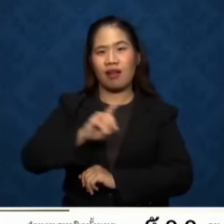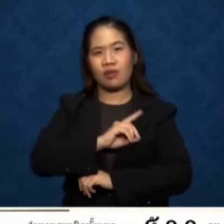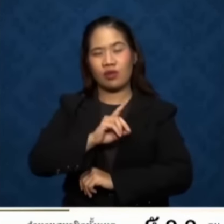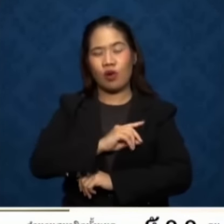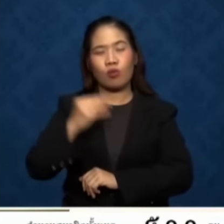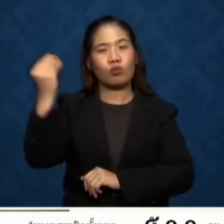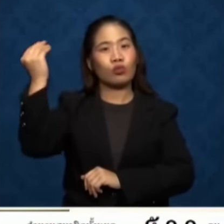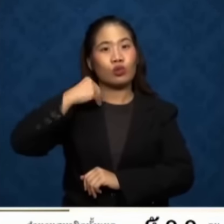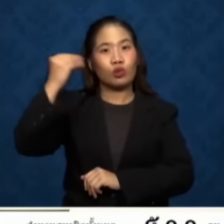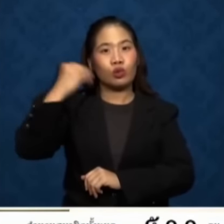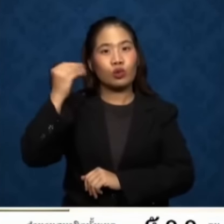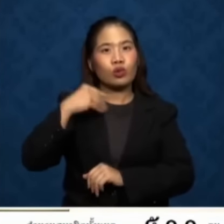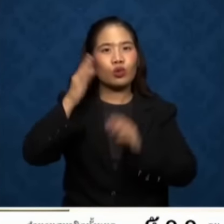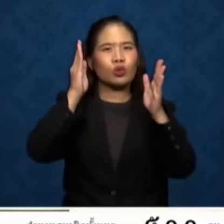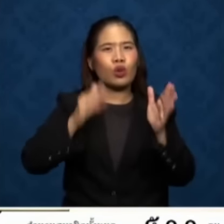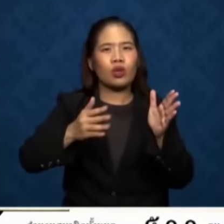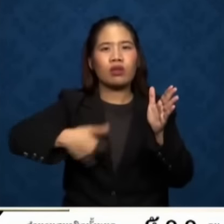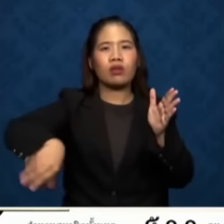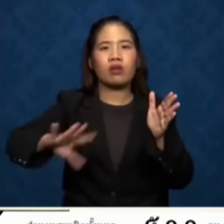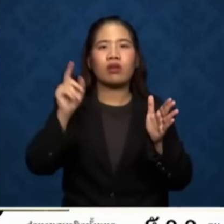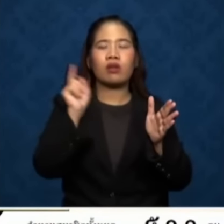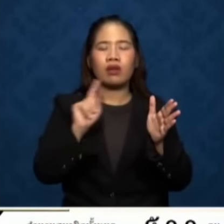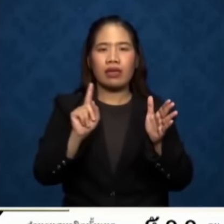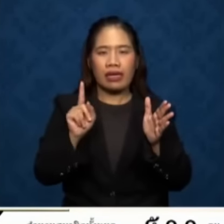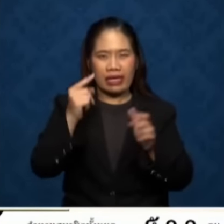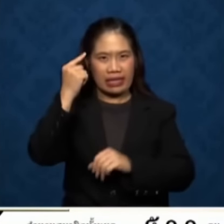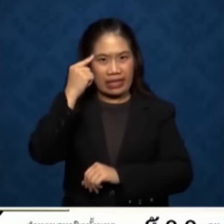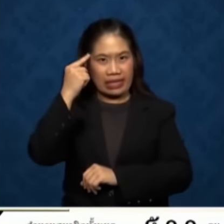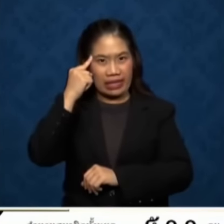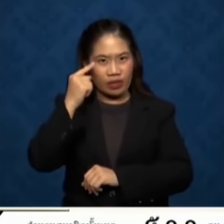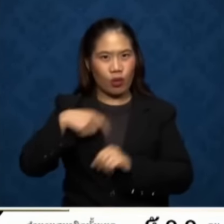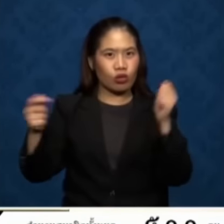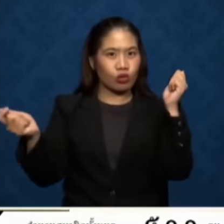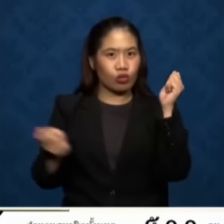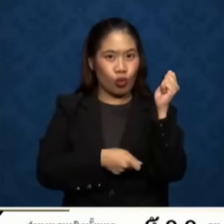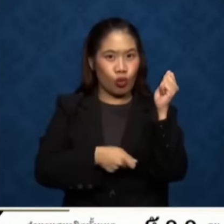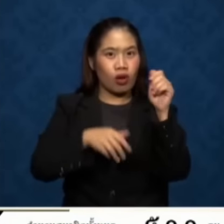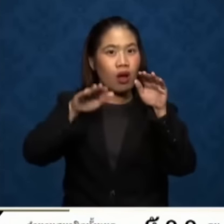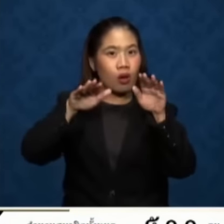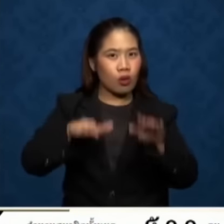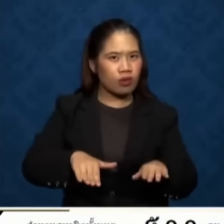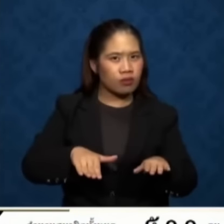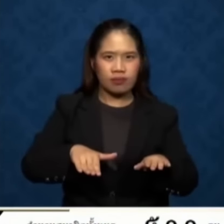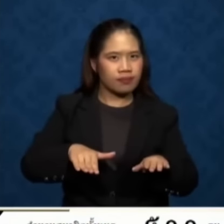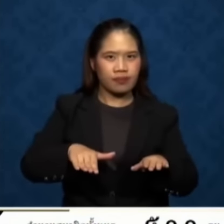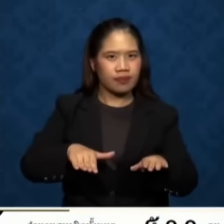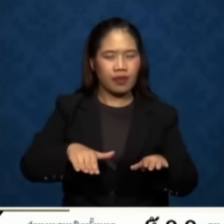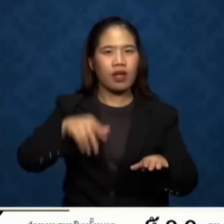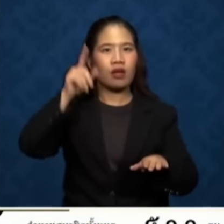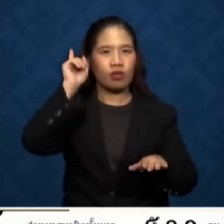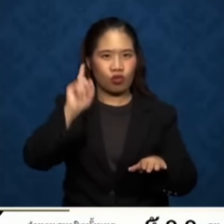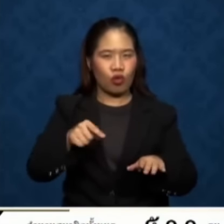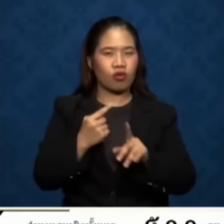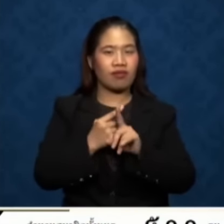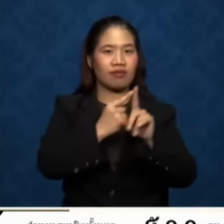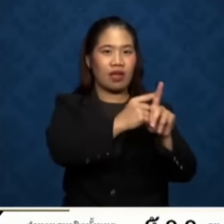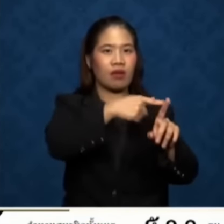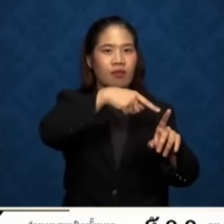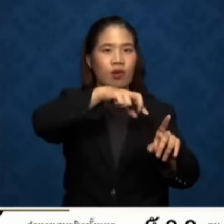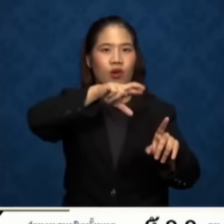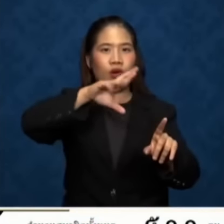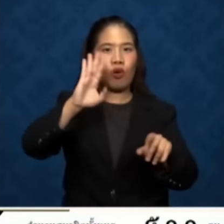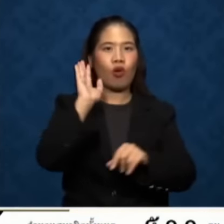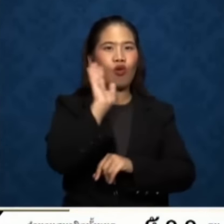คนจะไม่สามารถที่จะลดโทษได้ต้องลดโทษตามพระราชบัญญัติราช